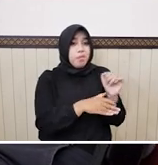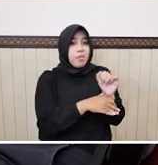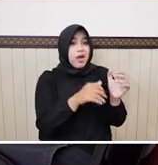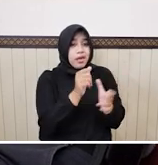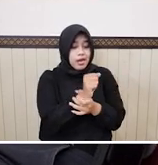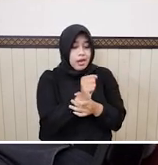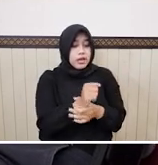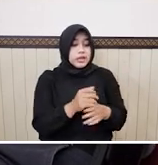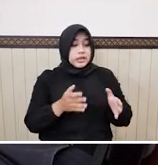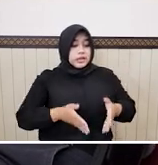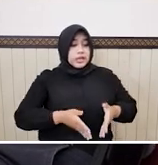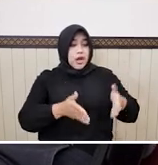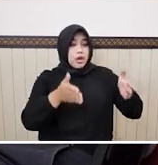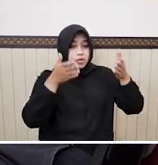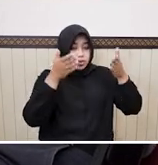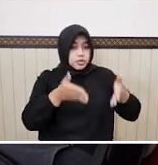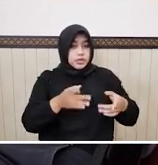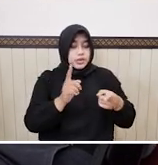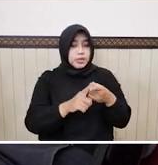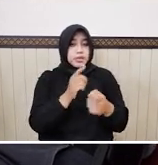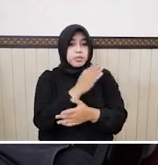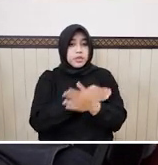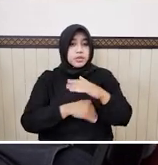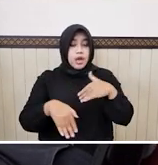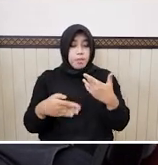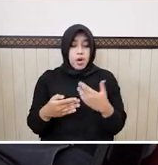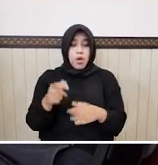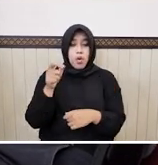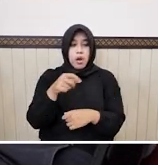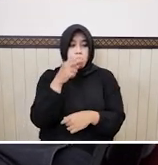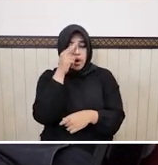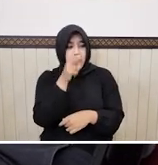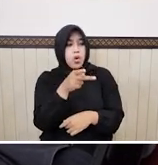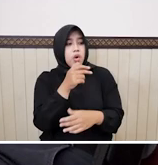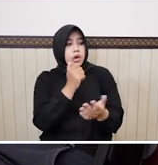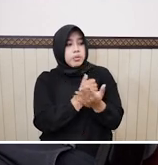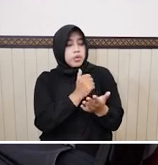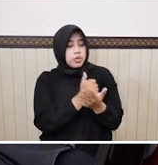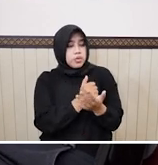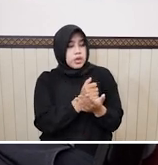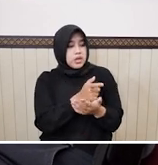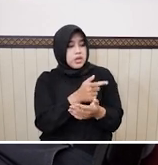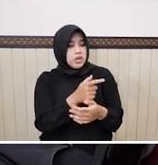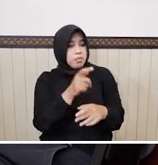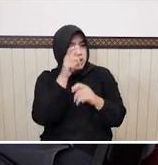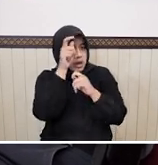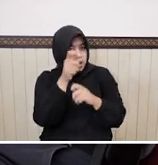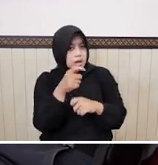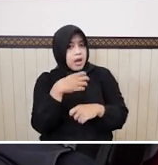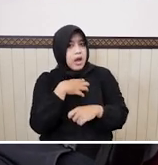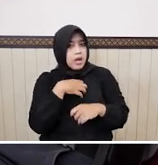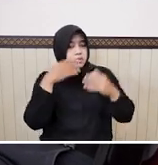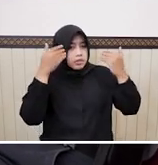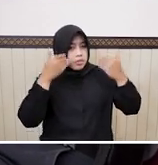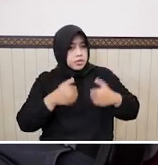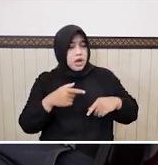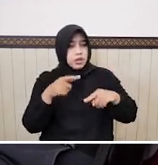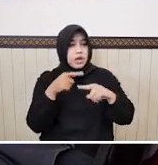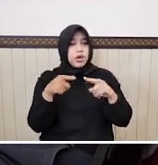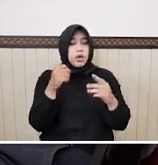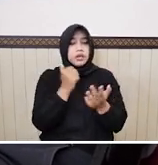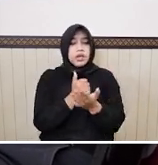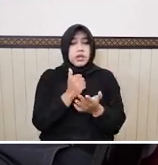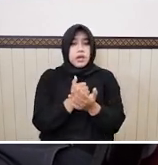bagi penyandang disabilitas ya Apakah kemudian orang akan melihatnya ini sesuatu yang menghargai hak asasi atau Justru mencederai